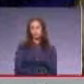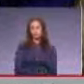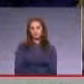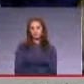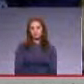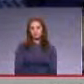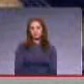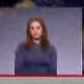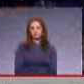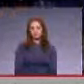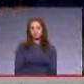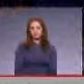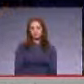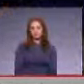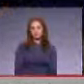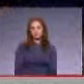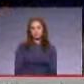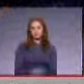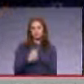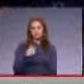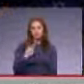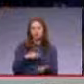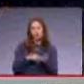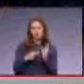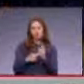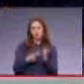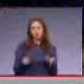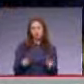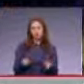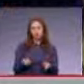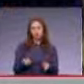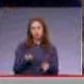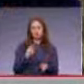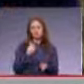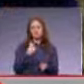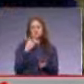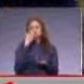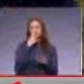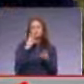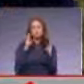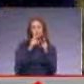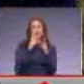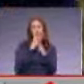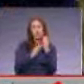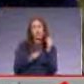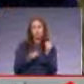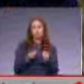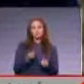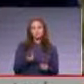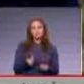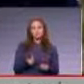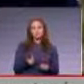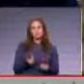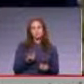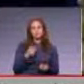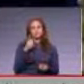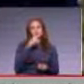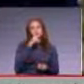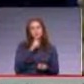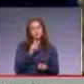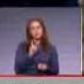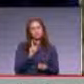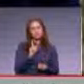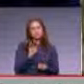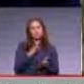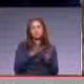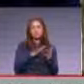عندهم معلش يمكن عندهم يمكن عندهم حبيبتي يمكن عندهم حاجات مش عايزين يزعلوكي ولا يقولوا لك